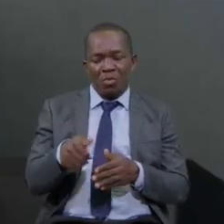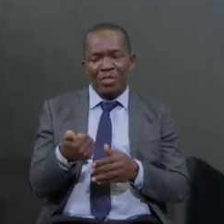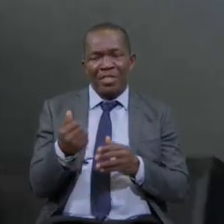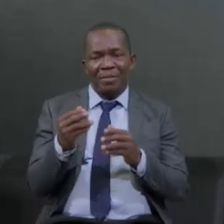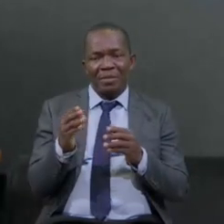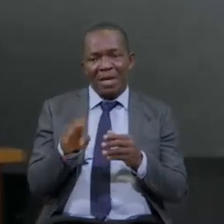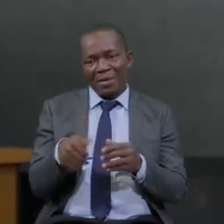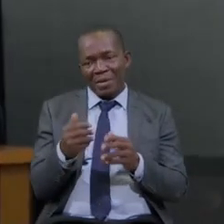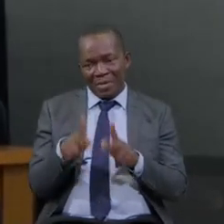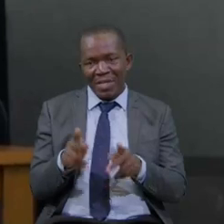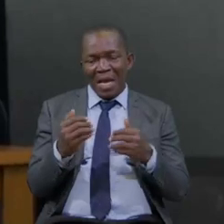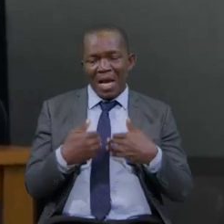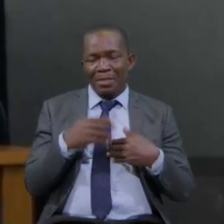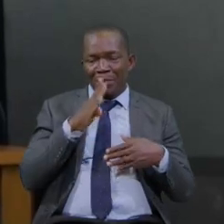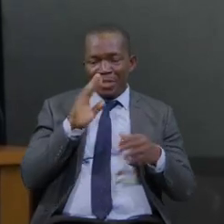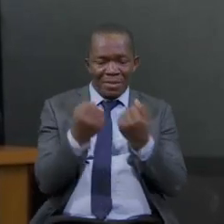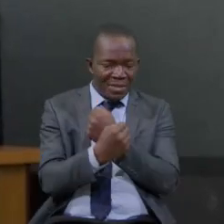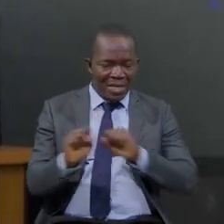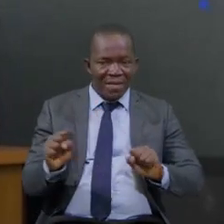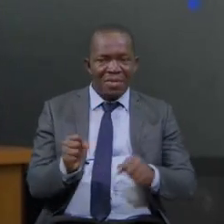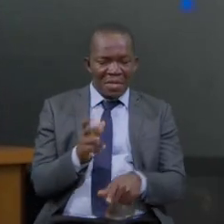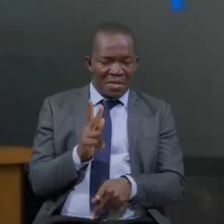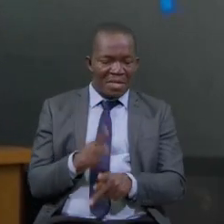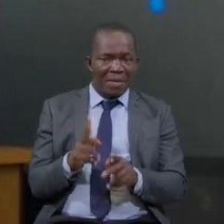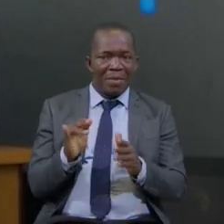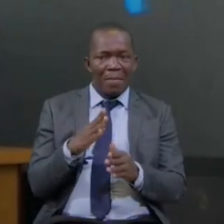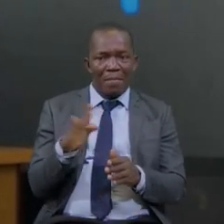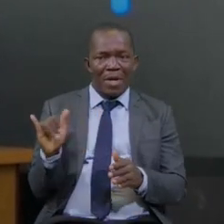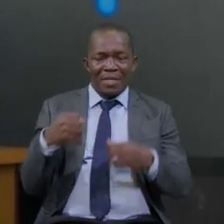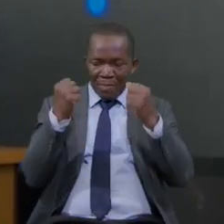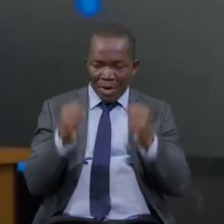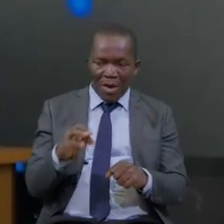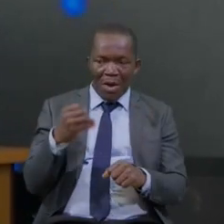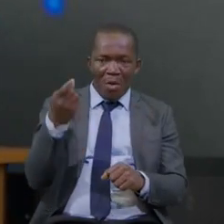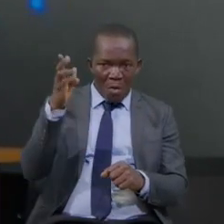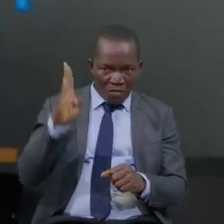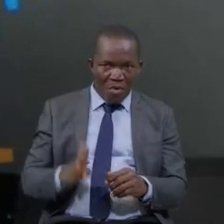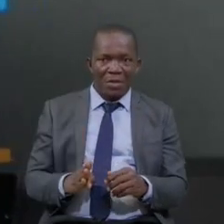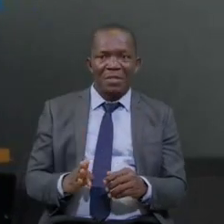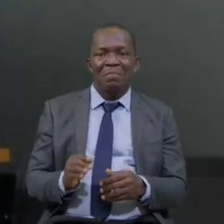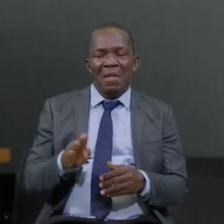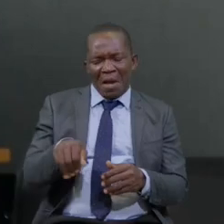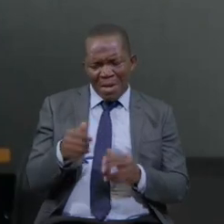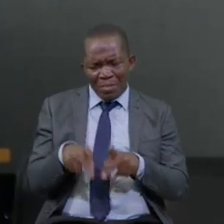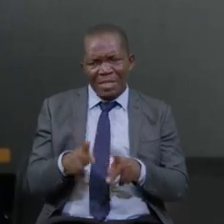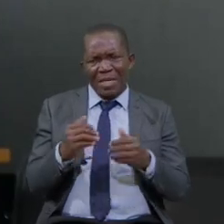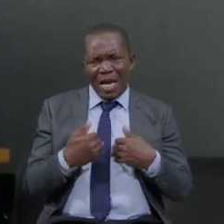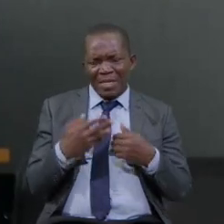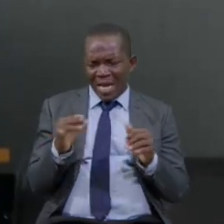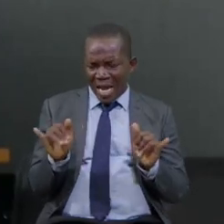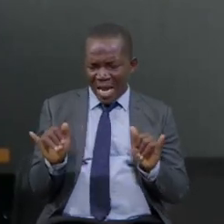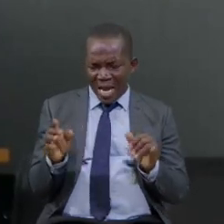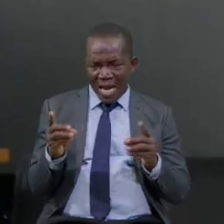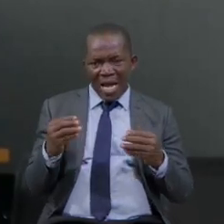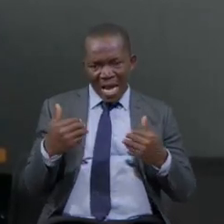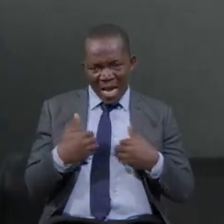Dieu. Quelqu'un d'autre a eu cette même épreuve que tu as maintenant. Ils avaient ça par le passé et Christ les